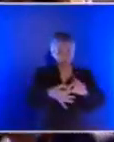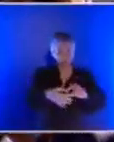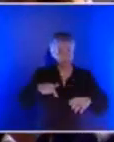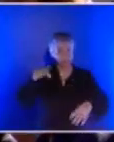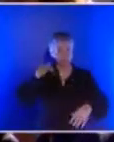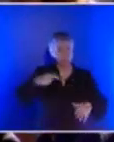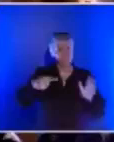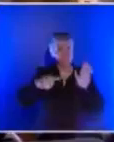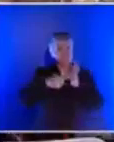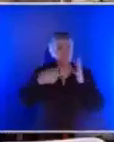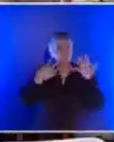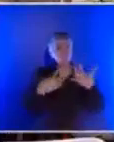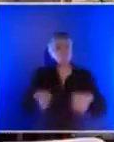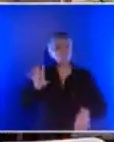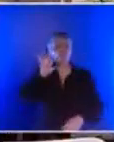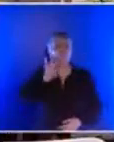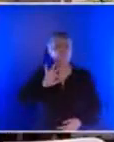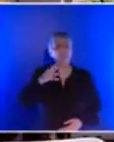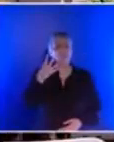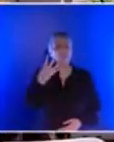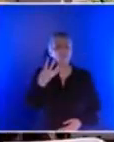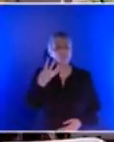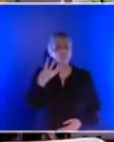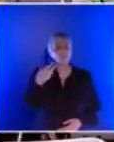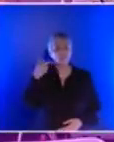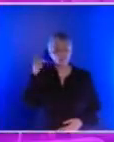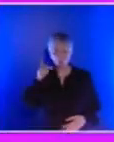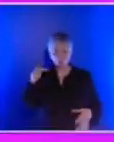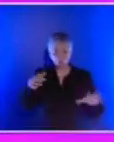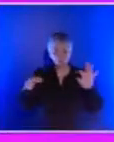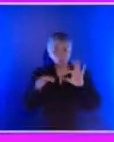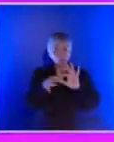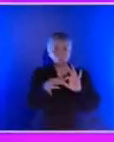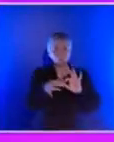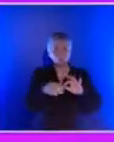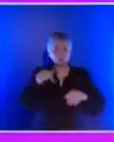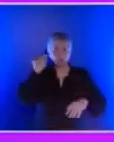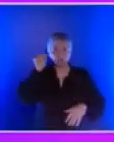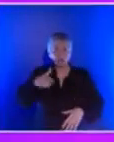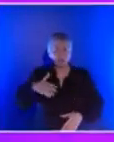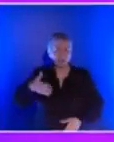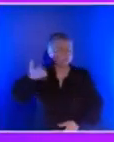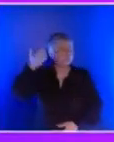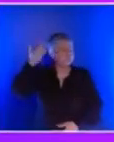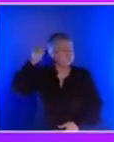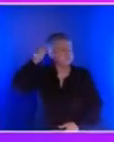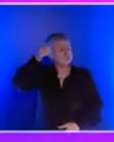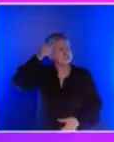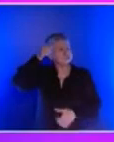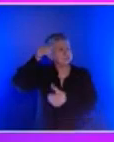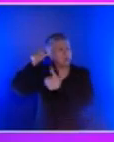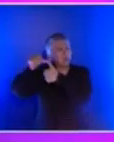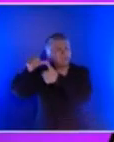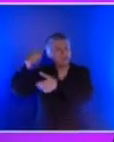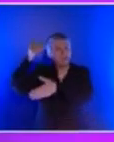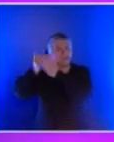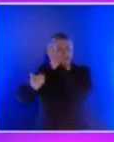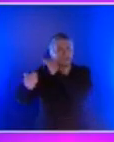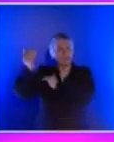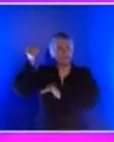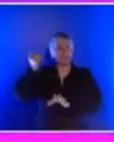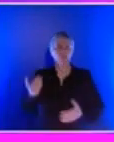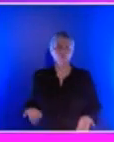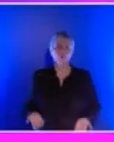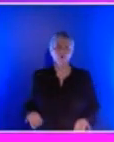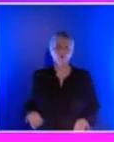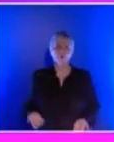και το θέμα της περιουσίας. Είναι αναχρονισμοί πολύ στη δημόσια διοίκηση. Είναι αναχρονισμός